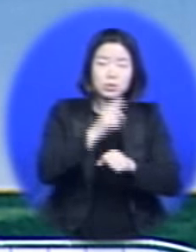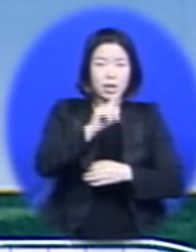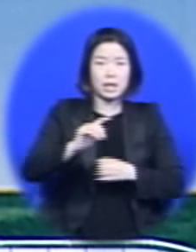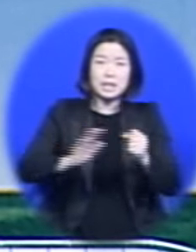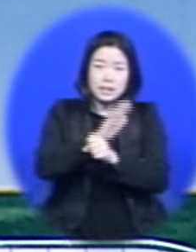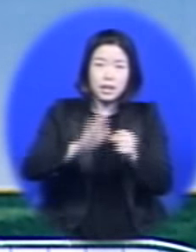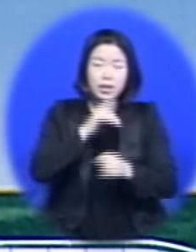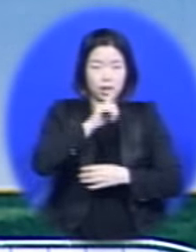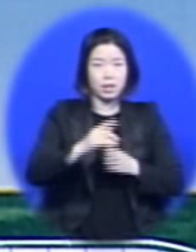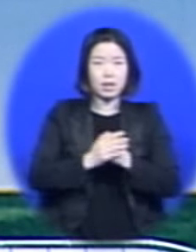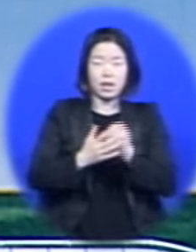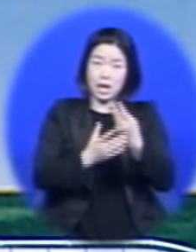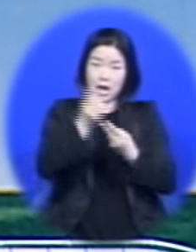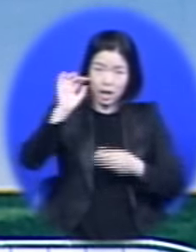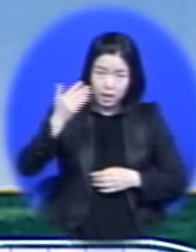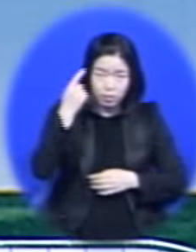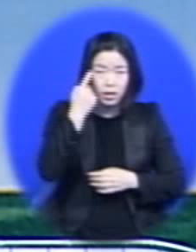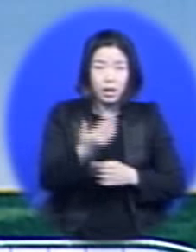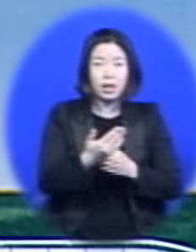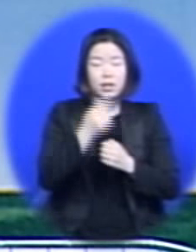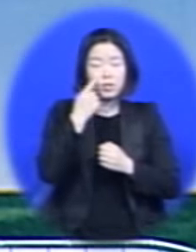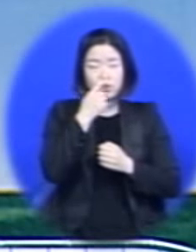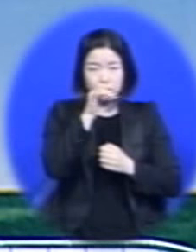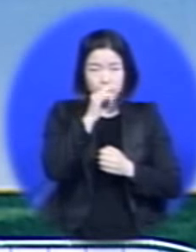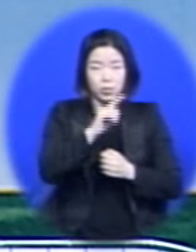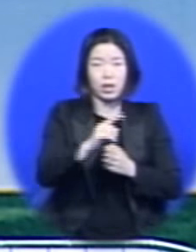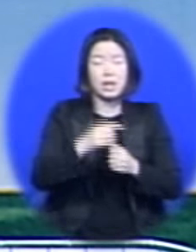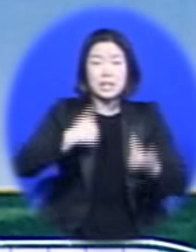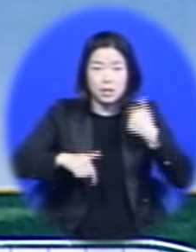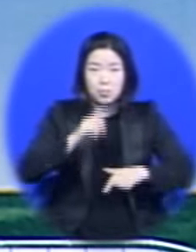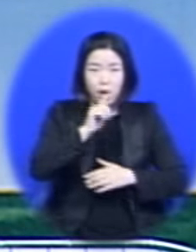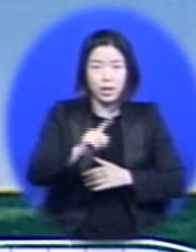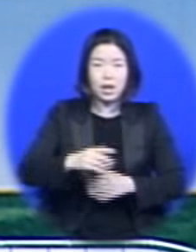사랑하라, 하나가 되라, 기뻐하라, 감사하라.